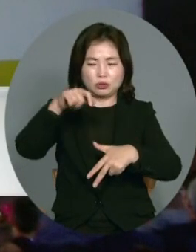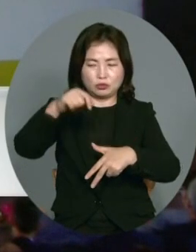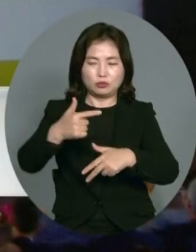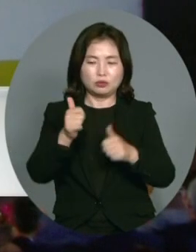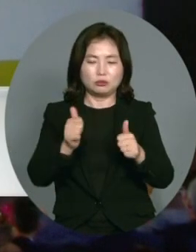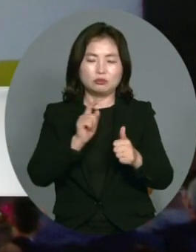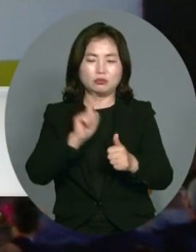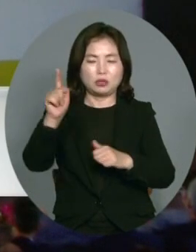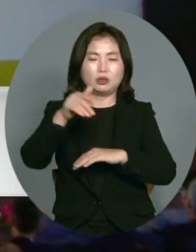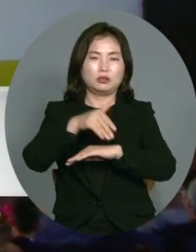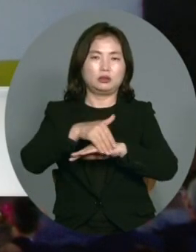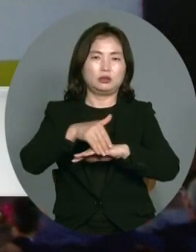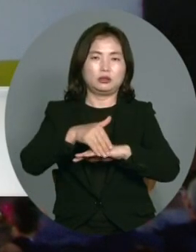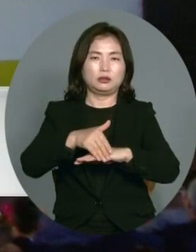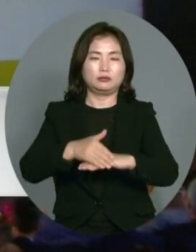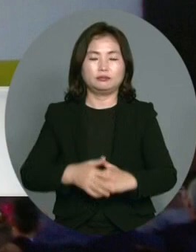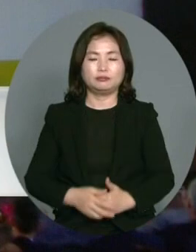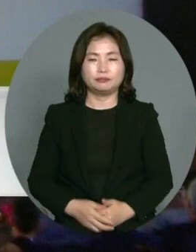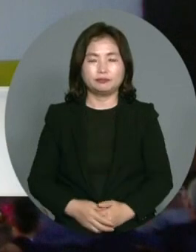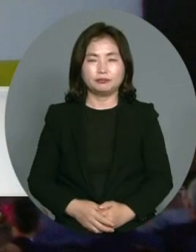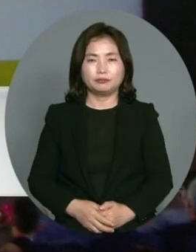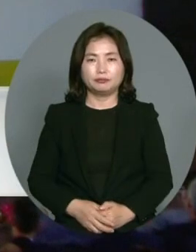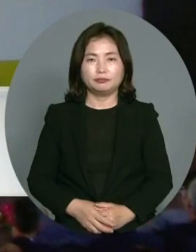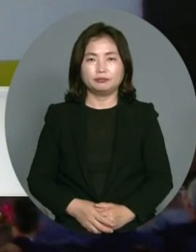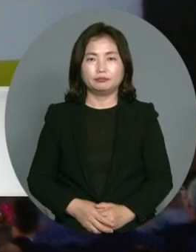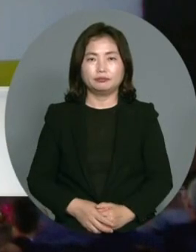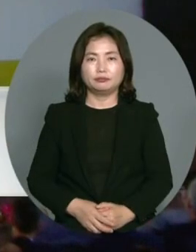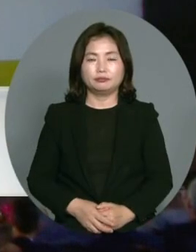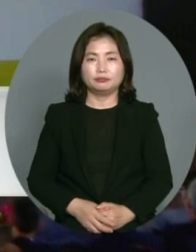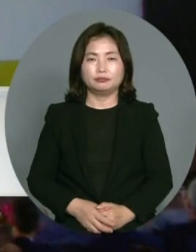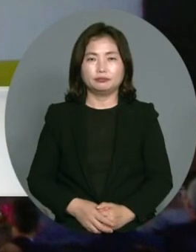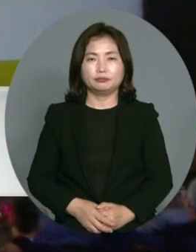소송을 제기할 예정입니다. 김형일 기자가 보도합니다.